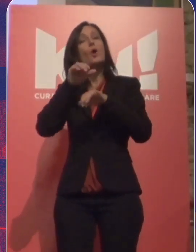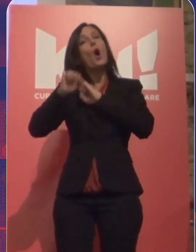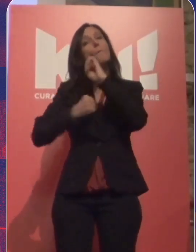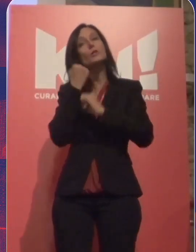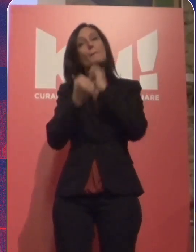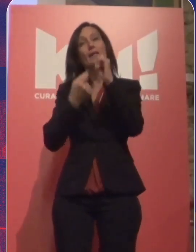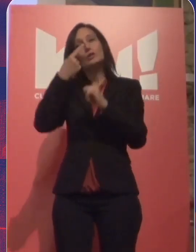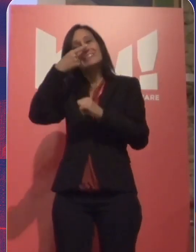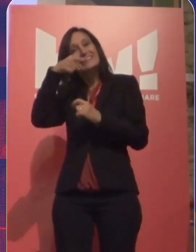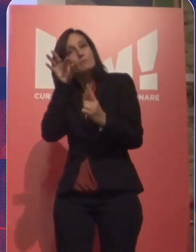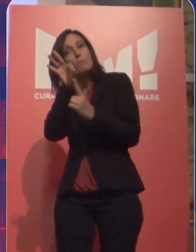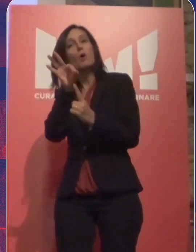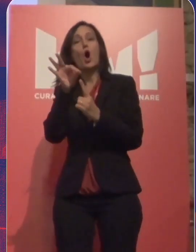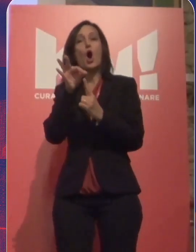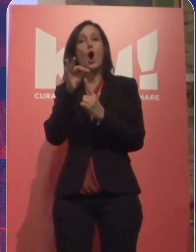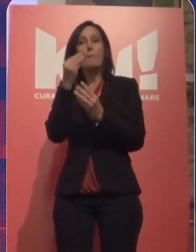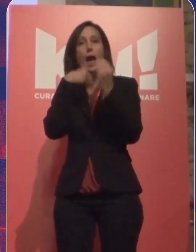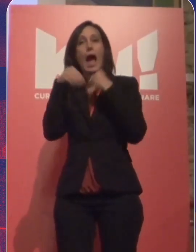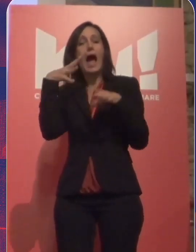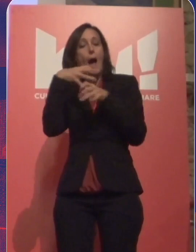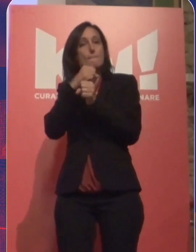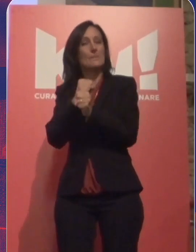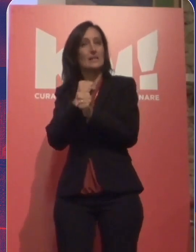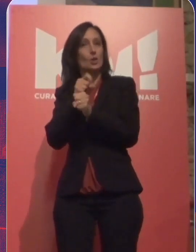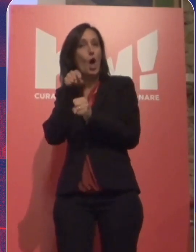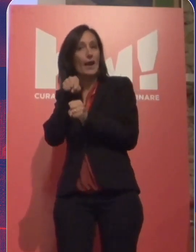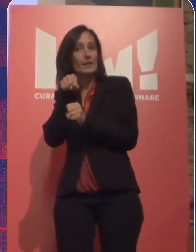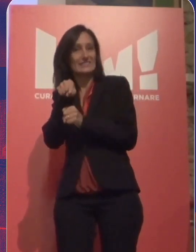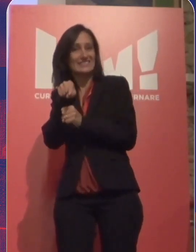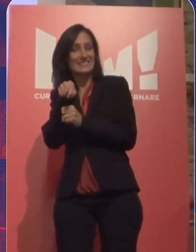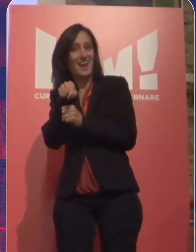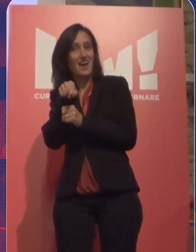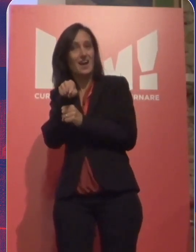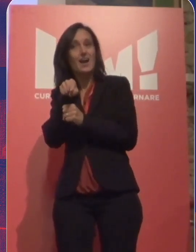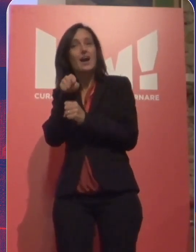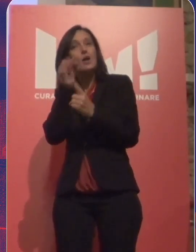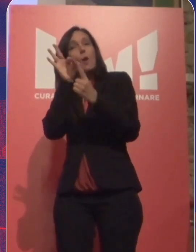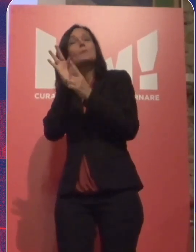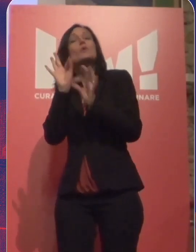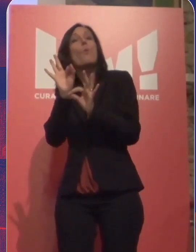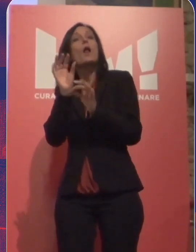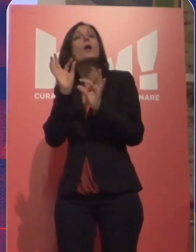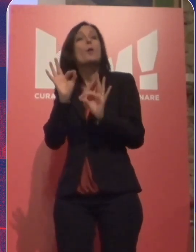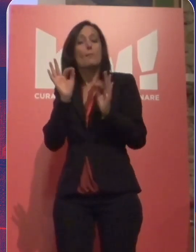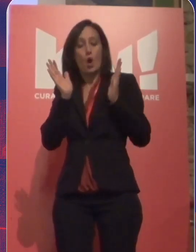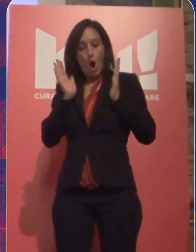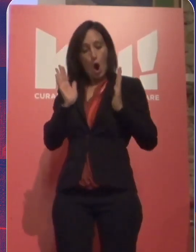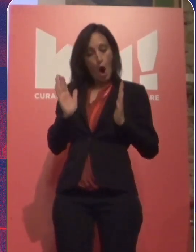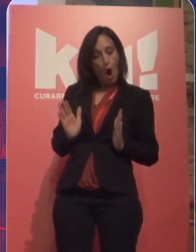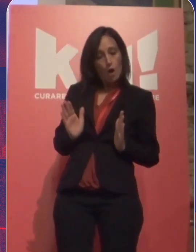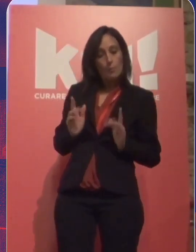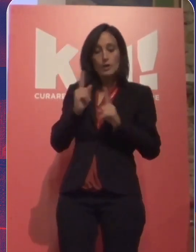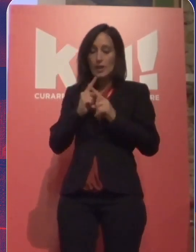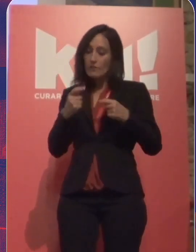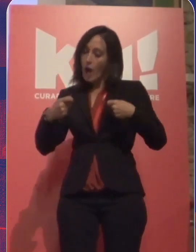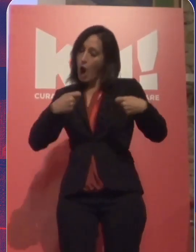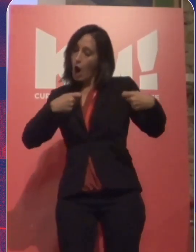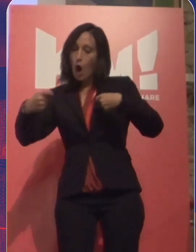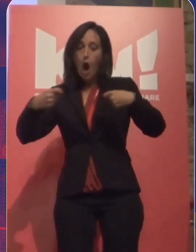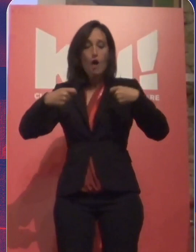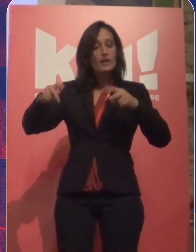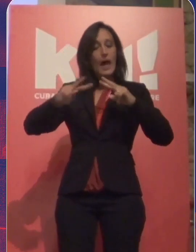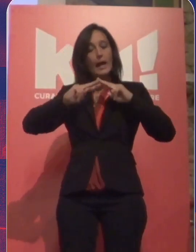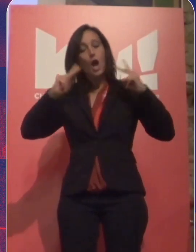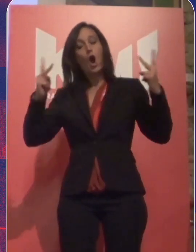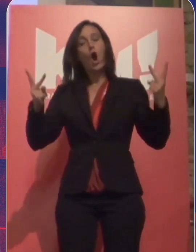un omeostasi e quindi una governabilità del corpo integrale in questo senso noi